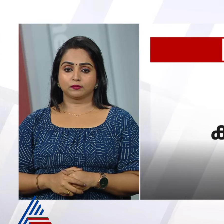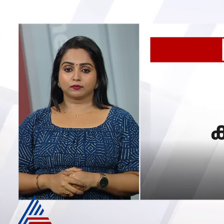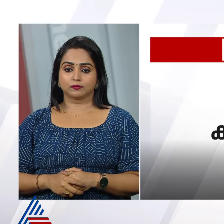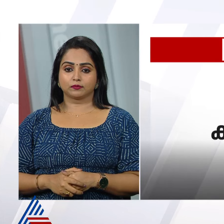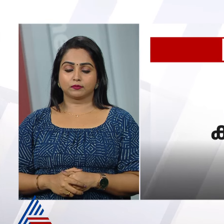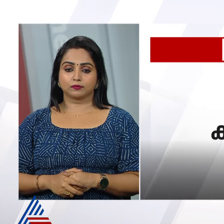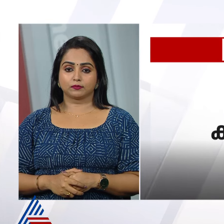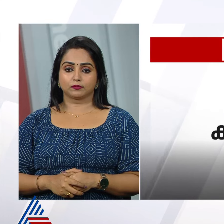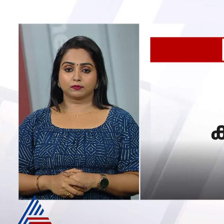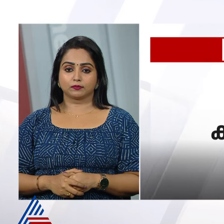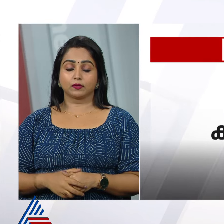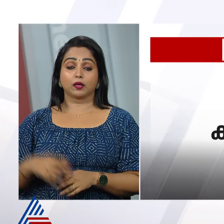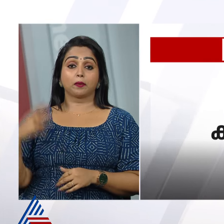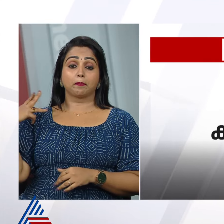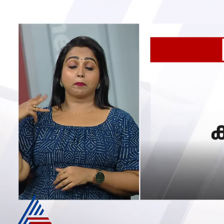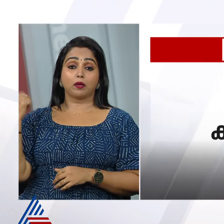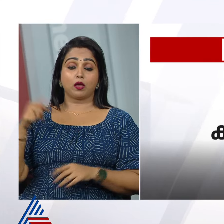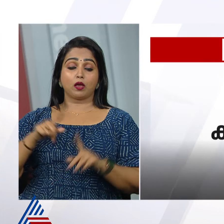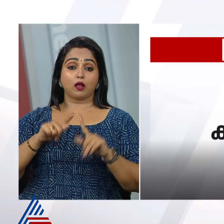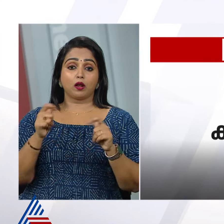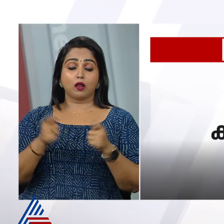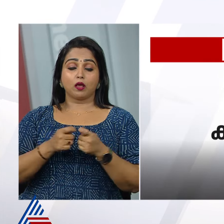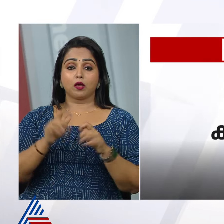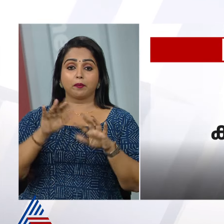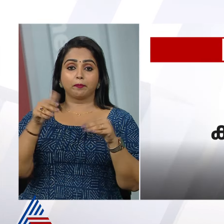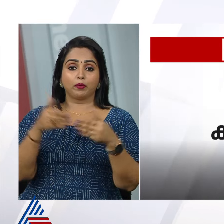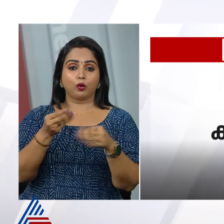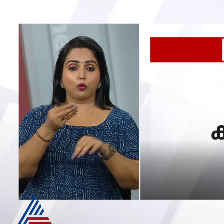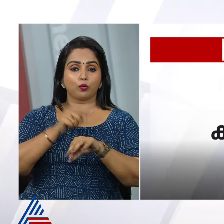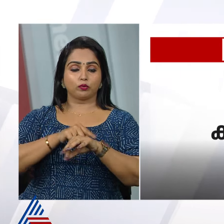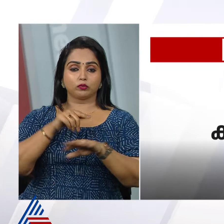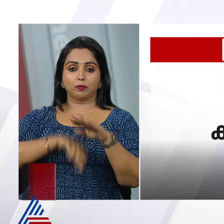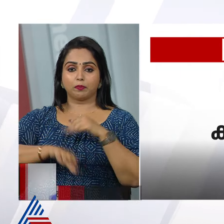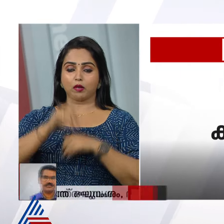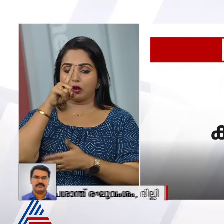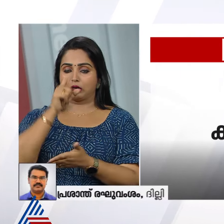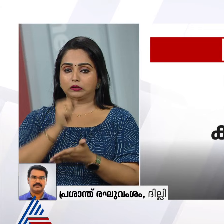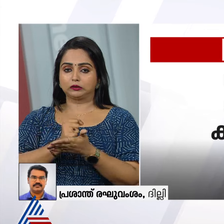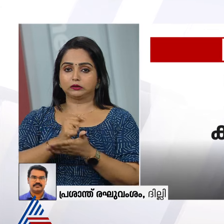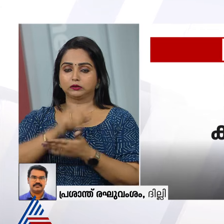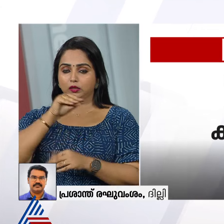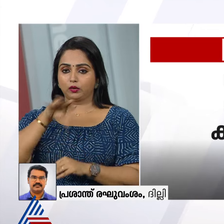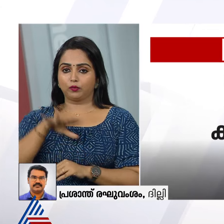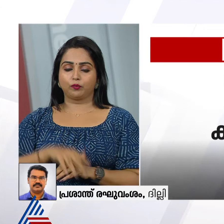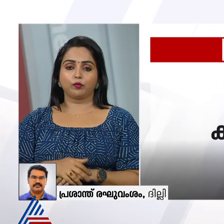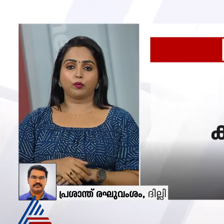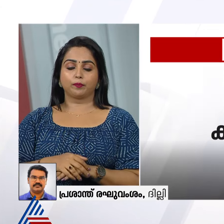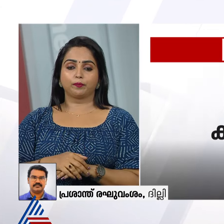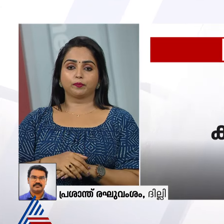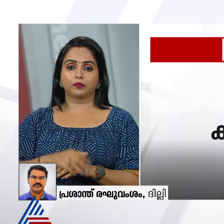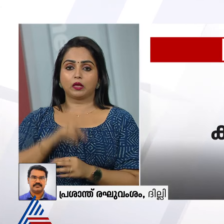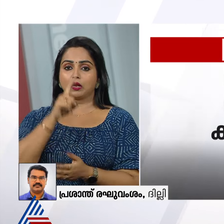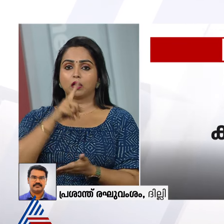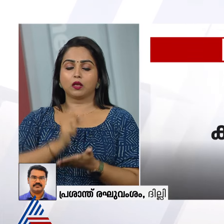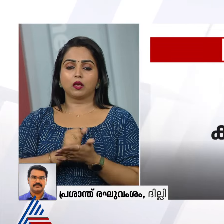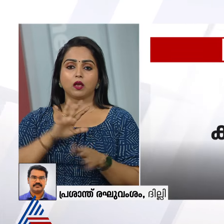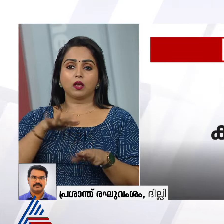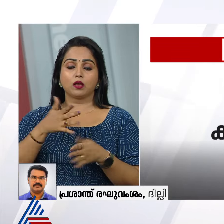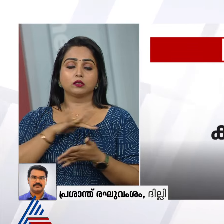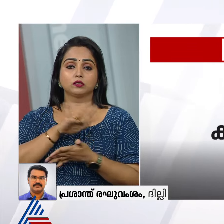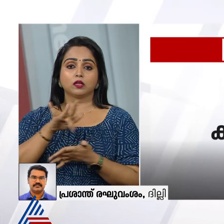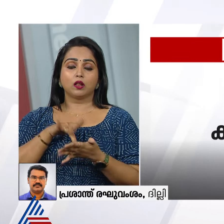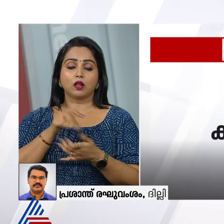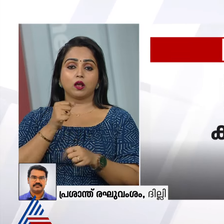അനുഭവം മന്ത്രിസഭാ യോഗം അല്പം മുമ്പാണ് ഇക്കാര്യത്തിലുള്ള തീരുമാനം ഇപ്പോൾ അറിയിച്ചിരിക്കുന്നത്. മന്ത്രിസഭ എടുത്തിരിക്കുന്ന തീരുമാനം കേന്ദ്ര സർക്കാർ ജീവനക്കാരുടെ